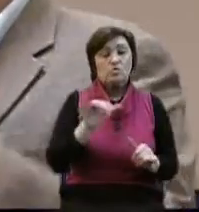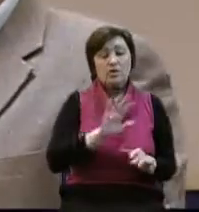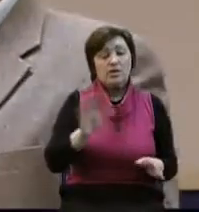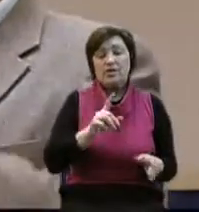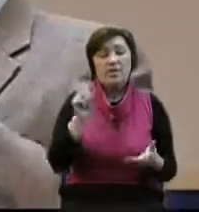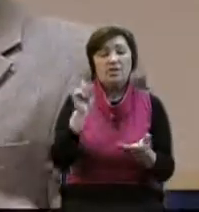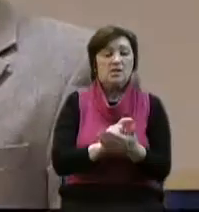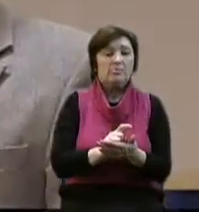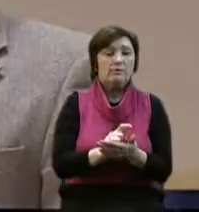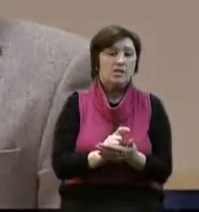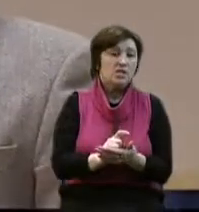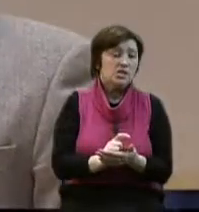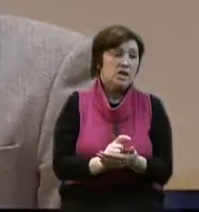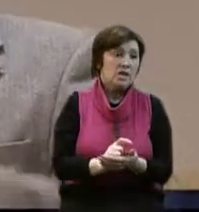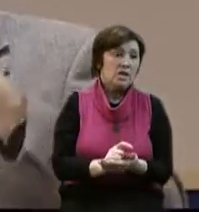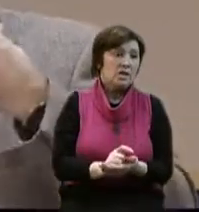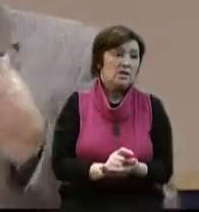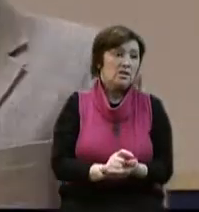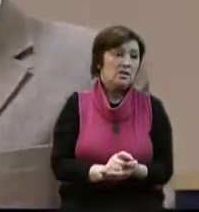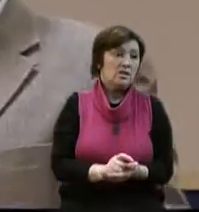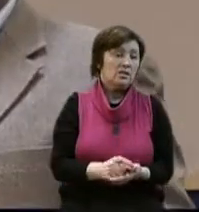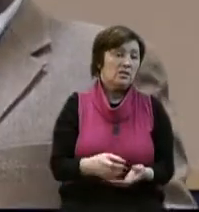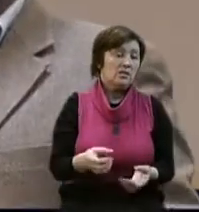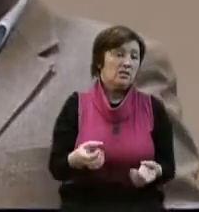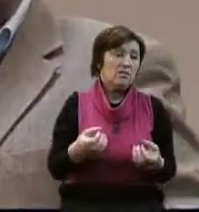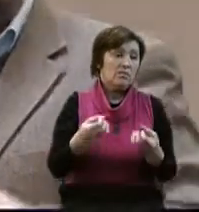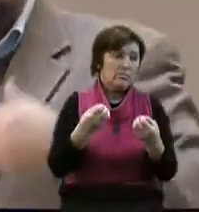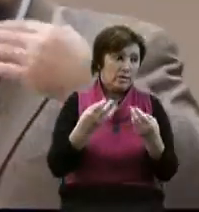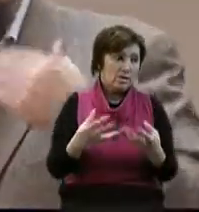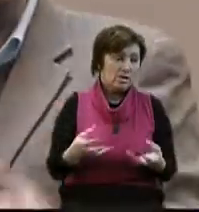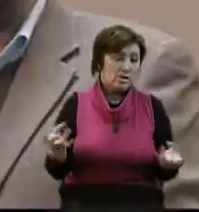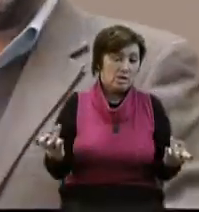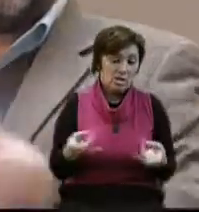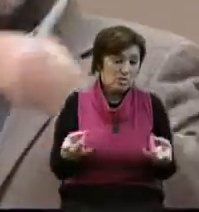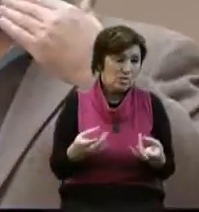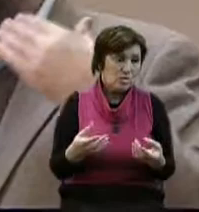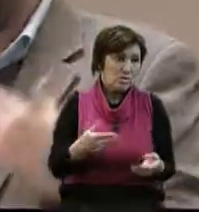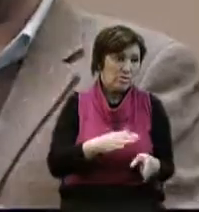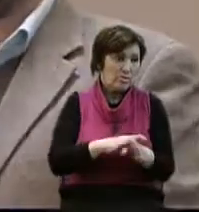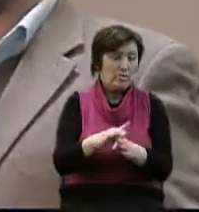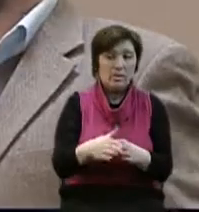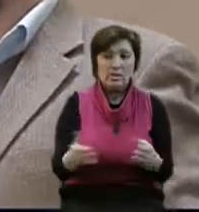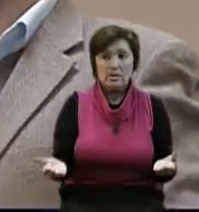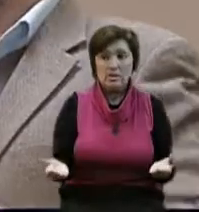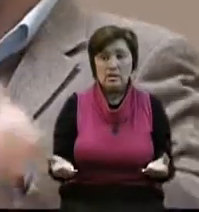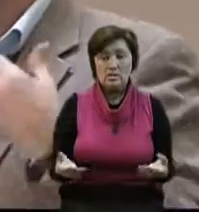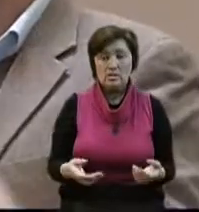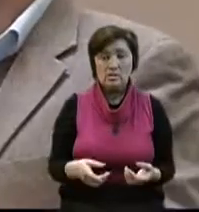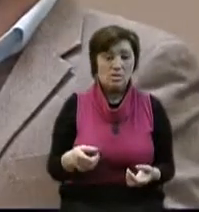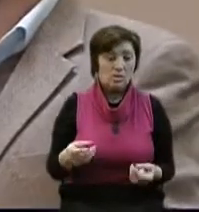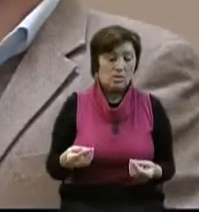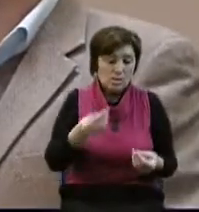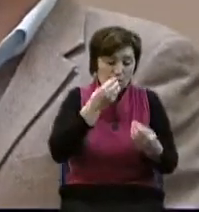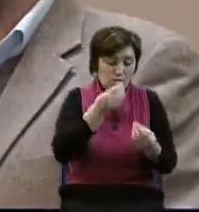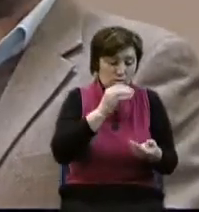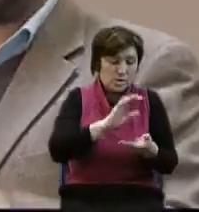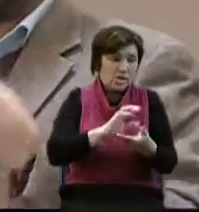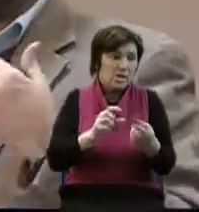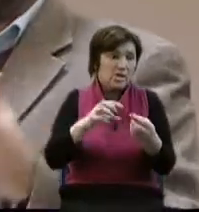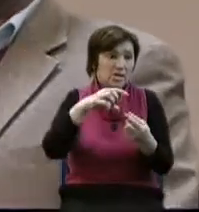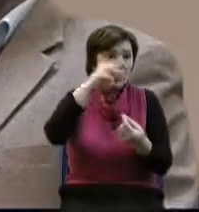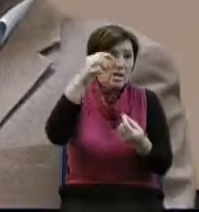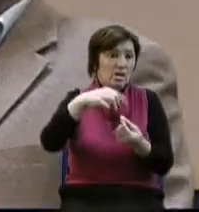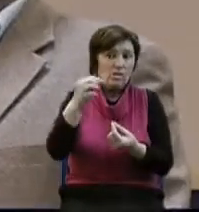естественные нужды человека. И это не является грехом. То, что его ученики растеряли зерна и ели, это не